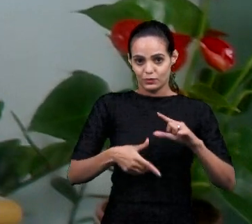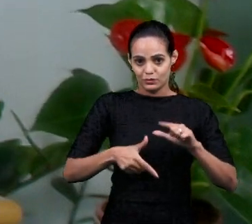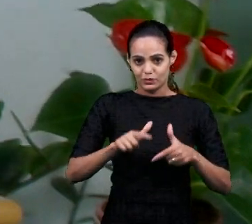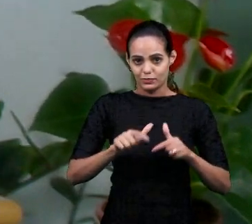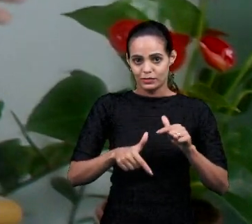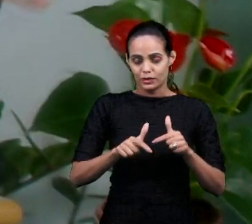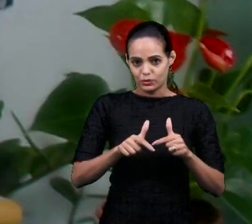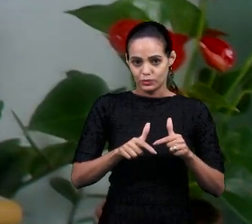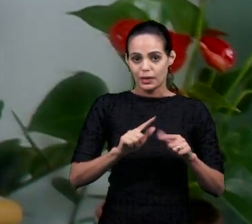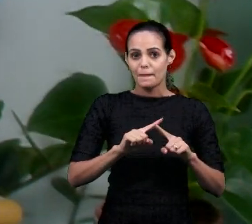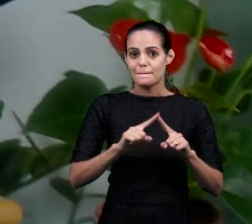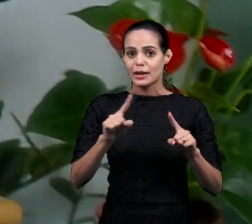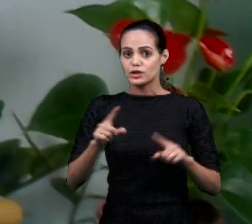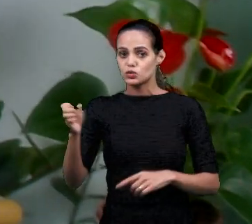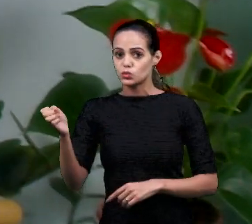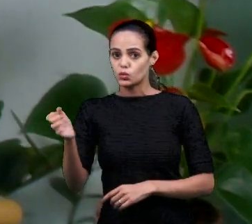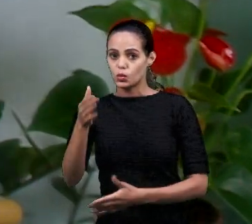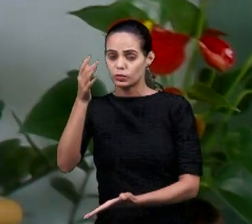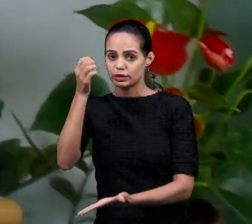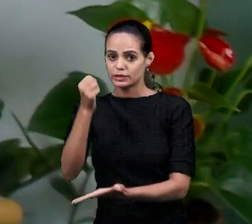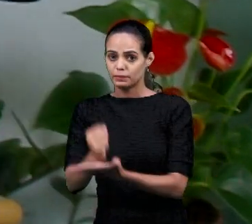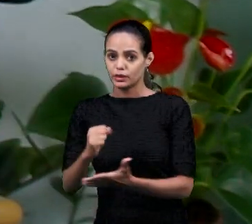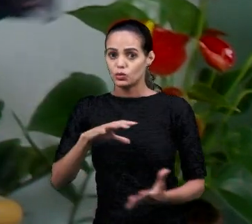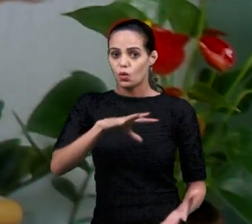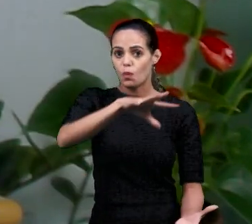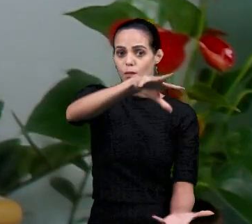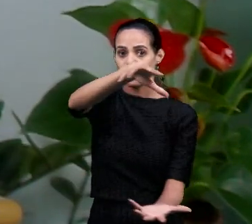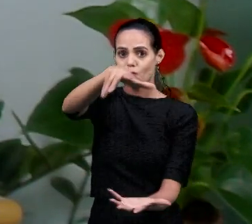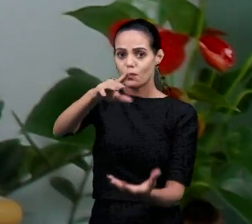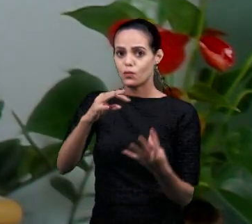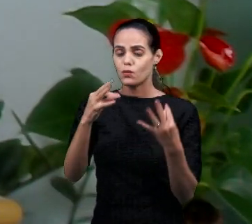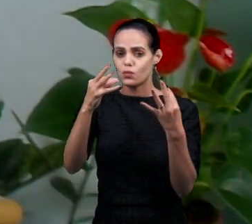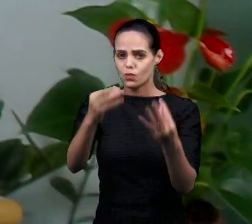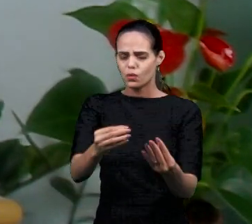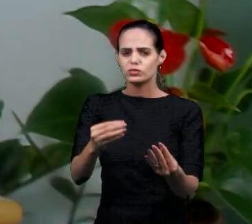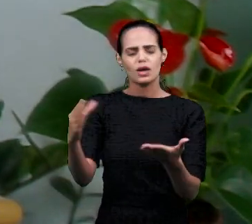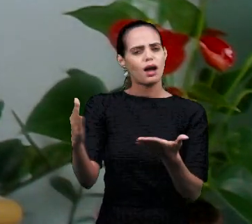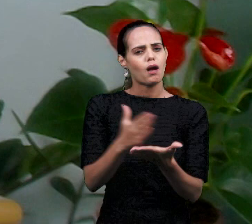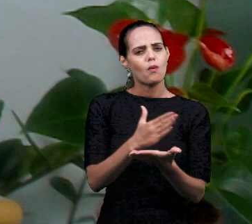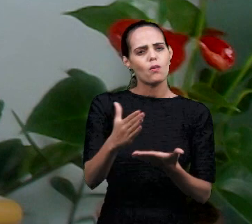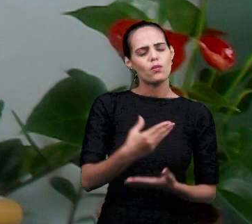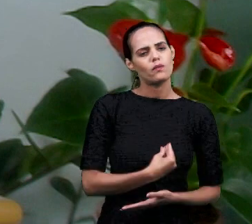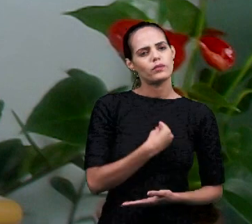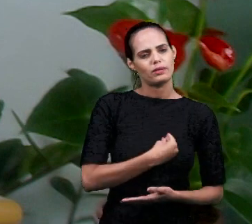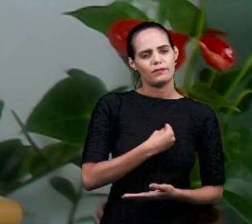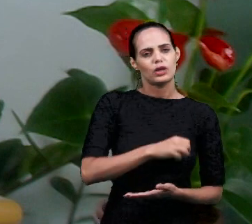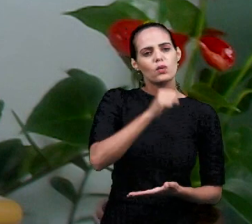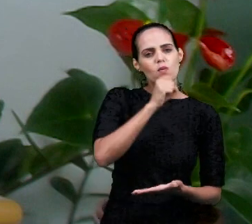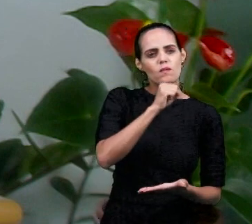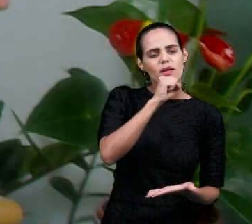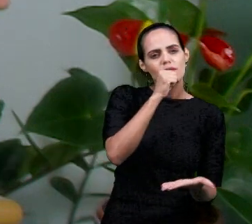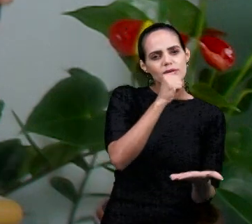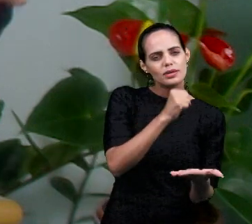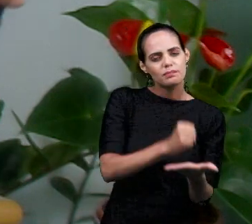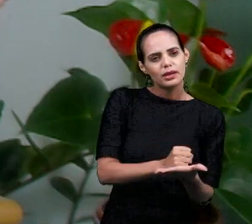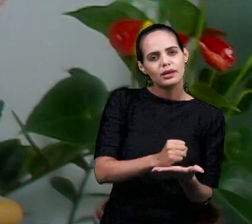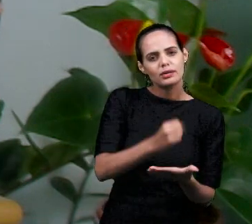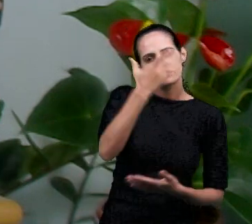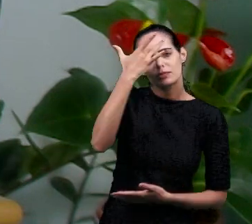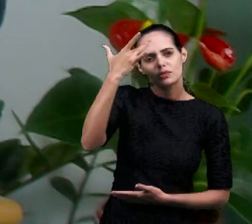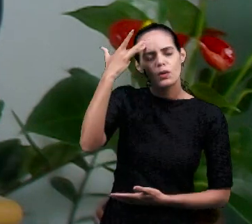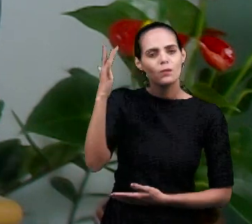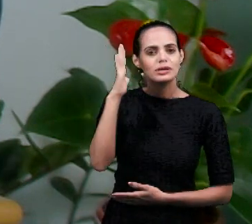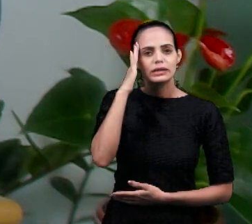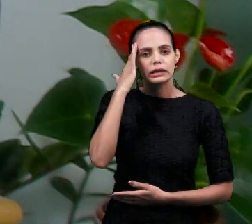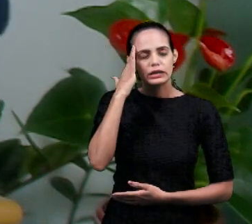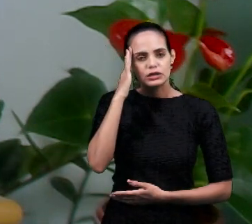monde. Mais quelques-uns qui étaient en train de vivre l'Ancien Testament, ils comprenaient que le projet